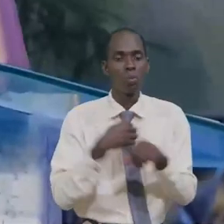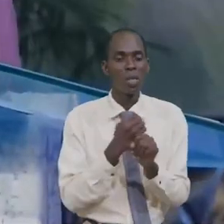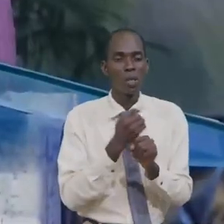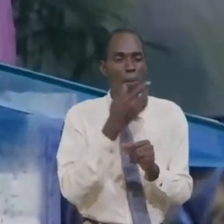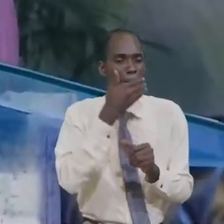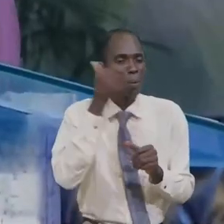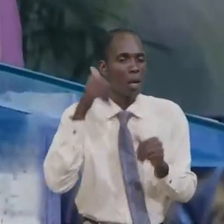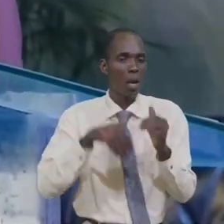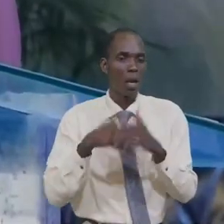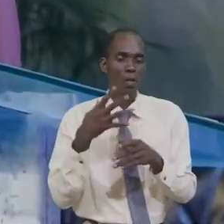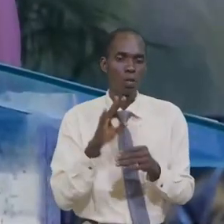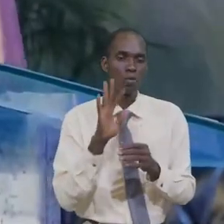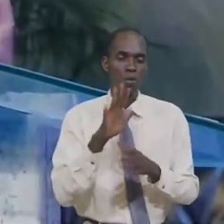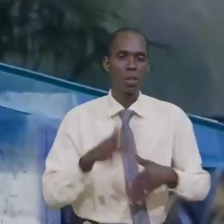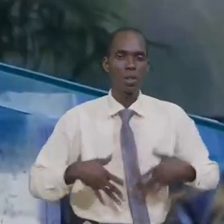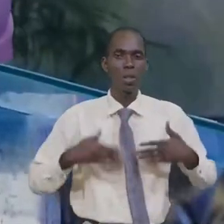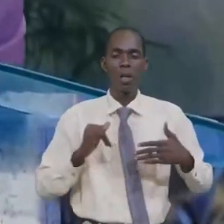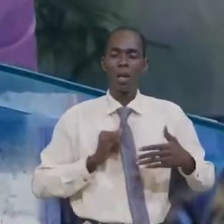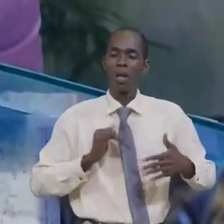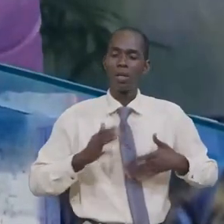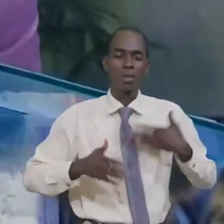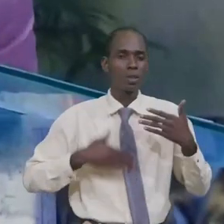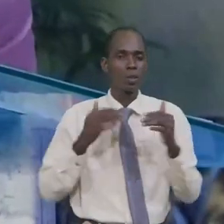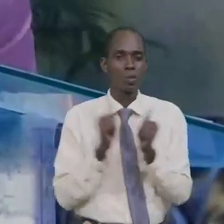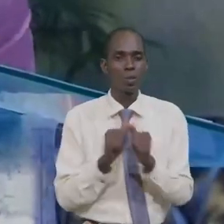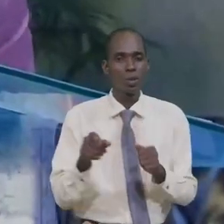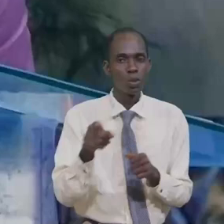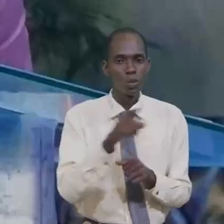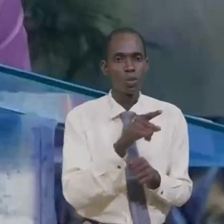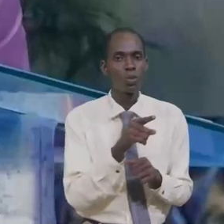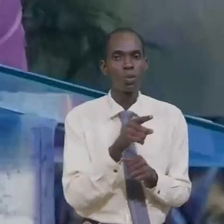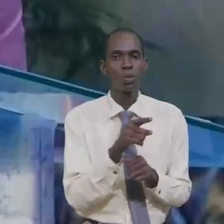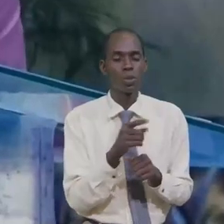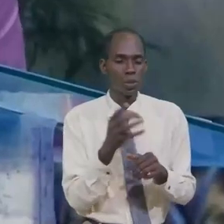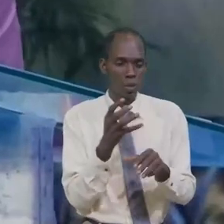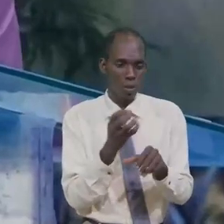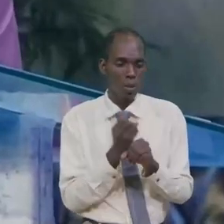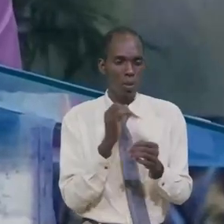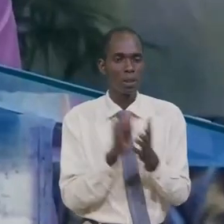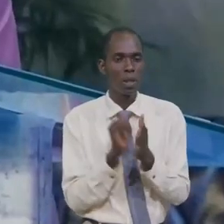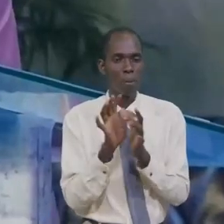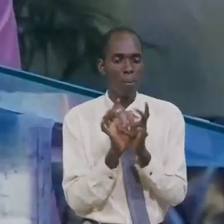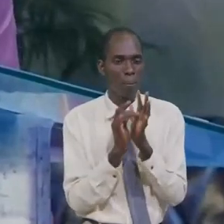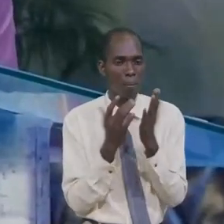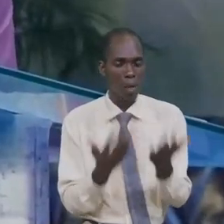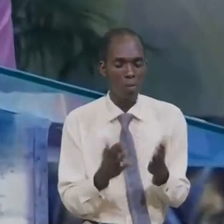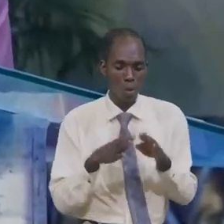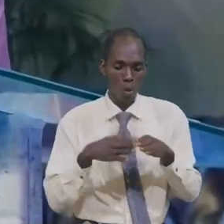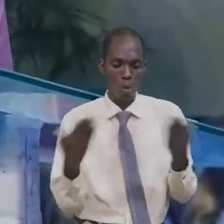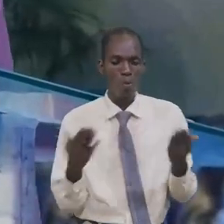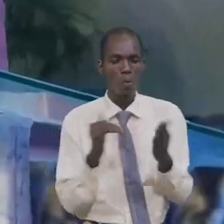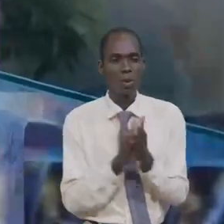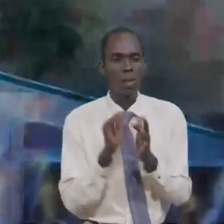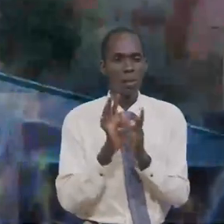la vie je me réjouis avec toi parce que cette bible ouvre cette bible lis cette bible